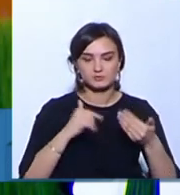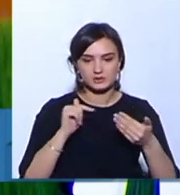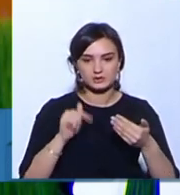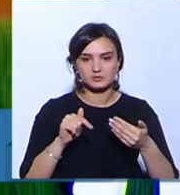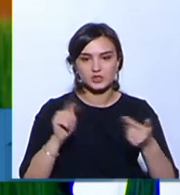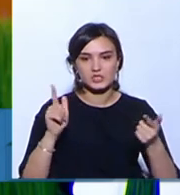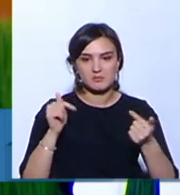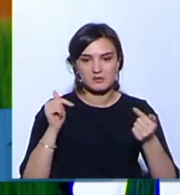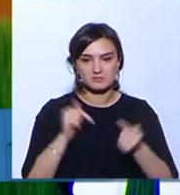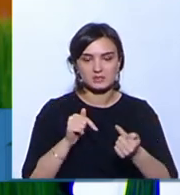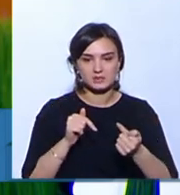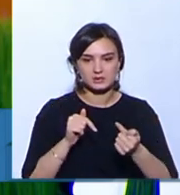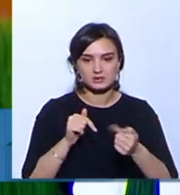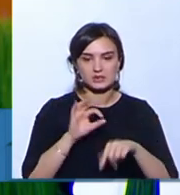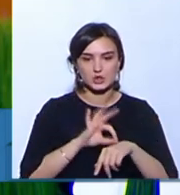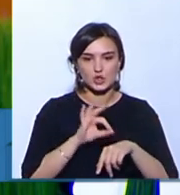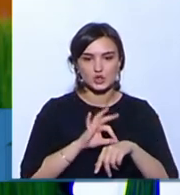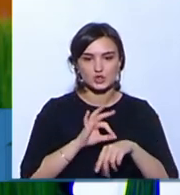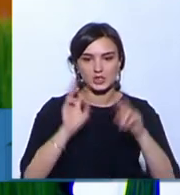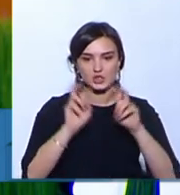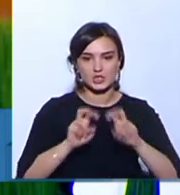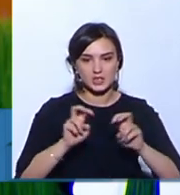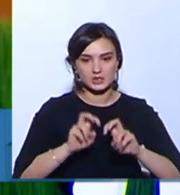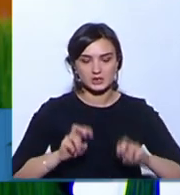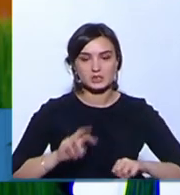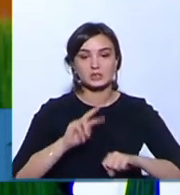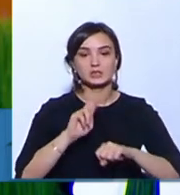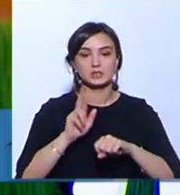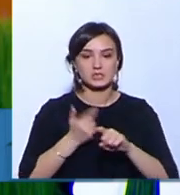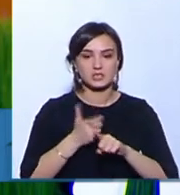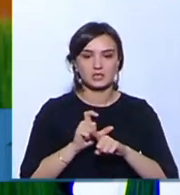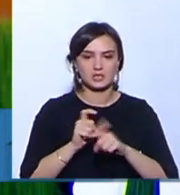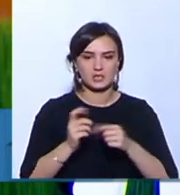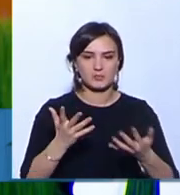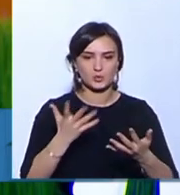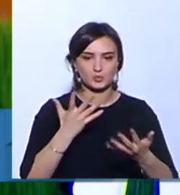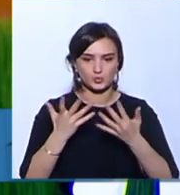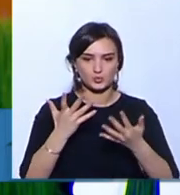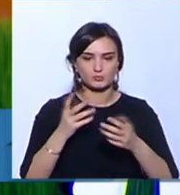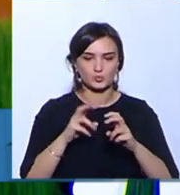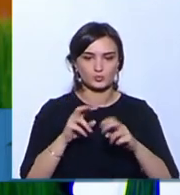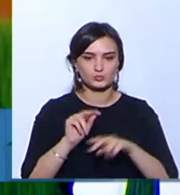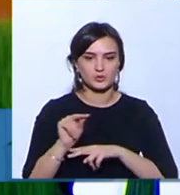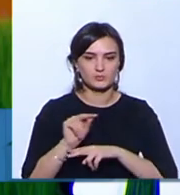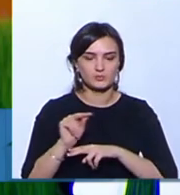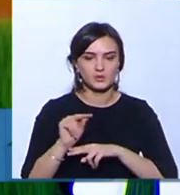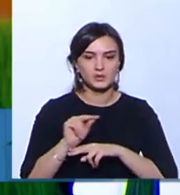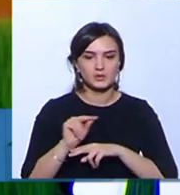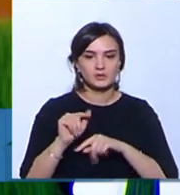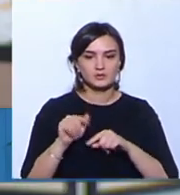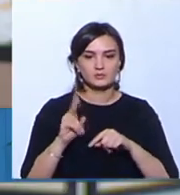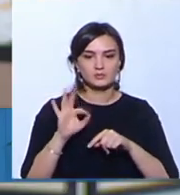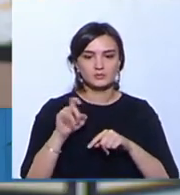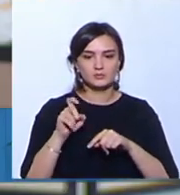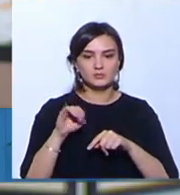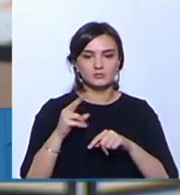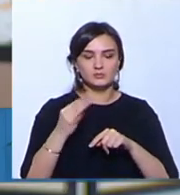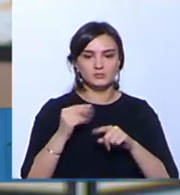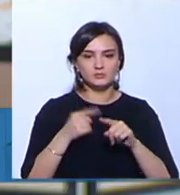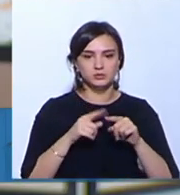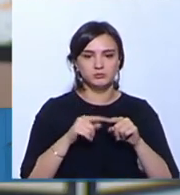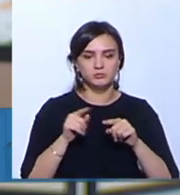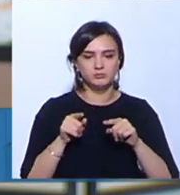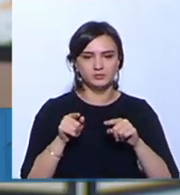სათანადო დიაგნოსტიკა ჩატარდეს და ძალიან ეფექტური მკურნალობა. მით უმეტეს, რომ კოლხიცინი ჯენერიკია